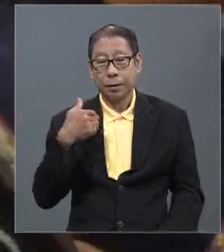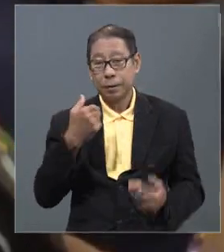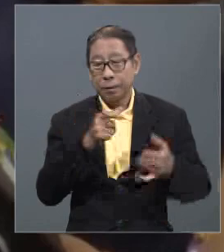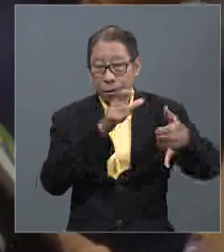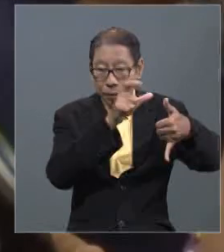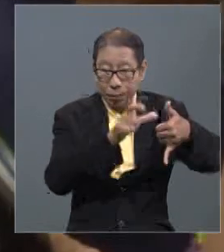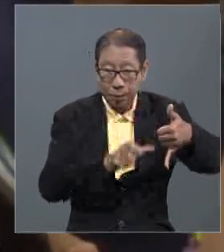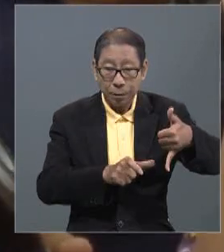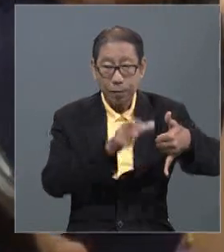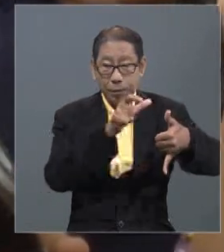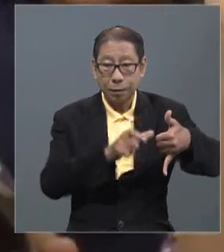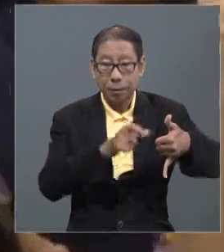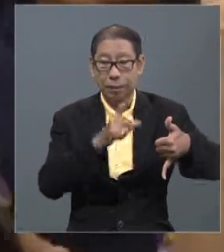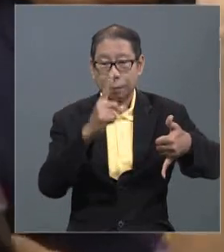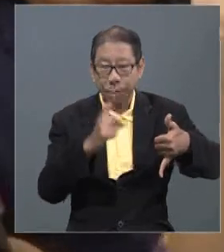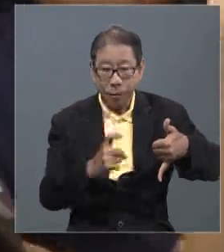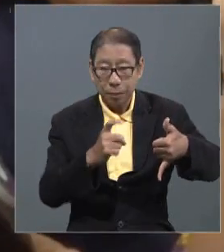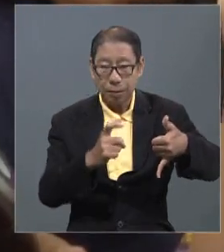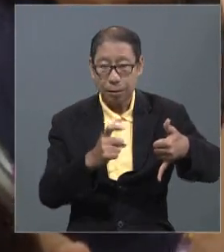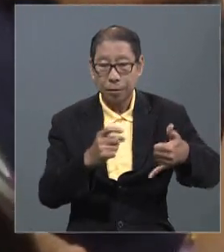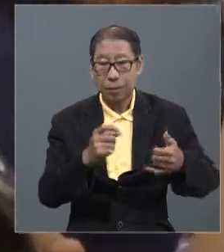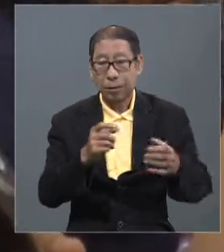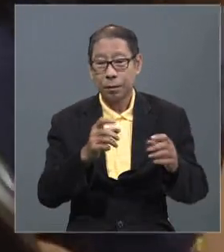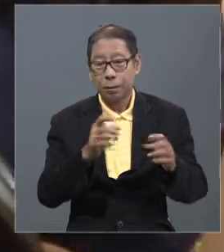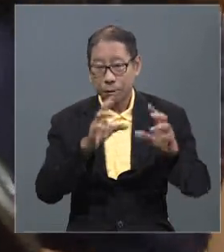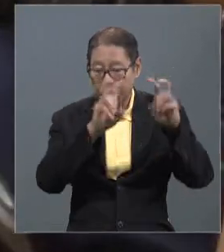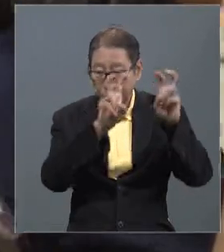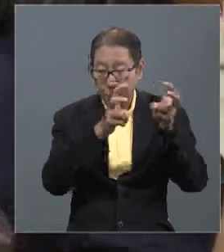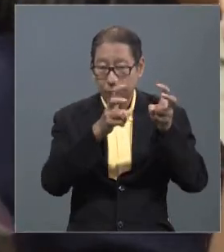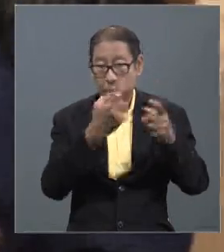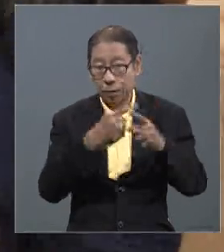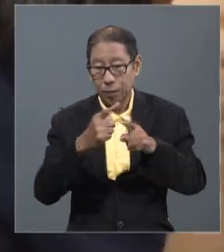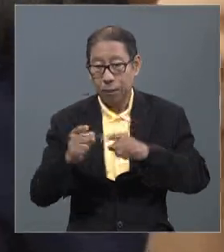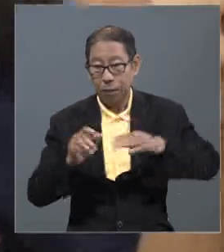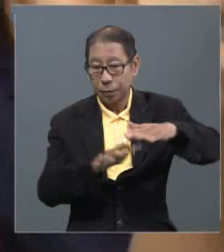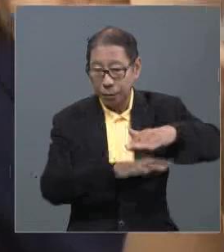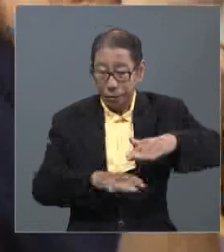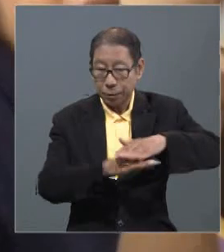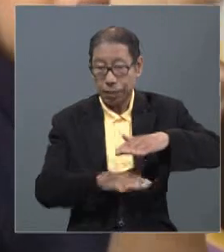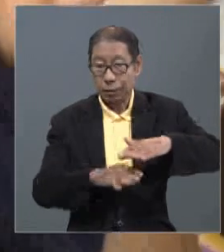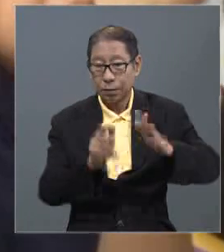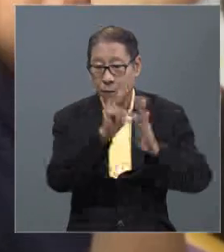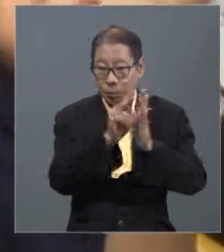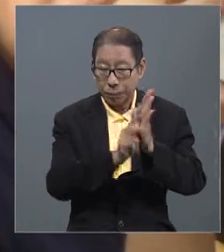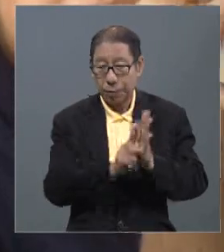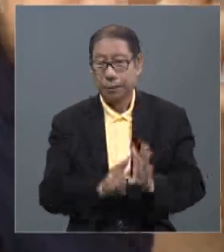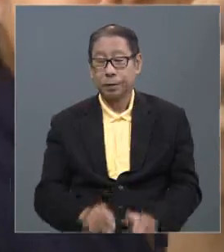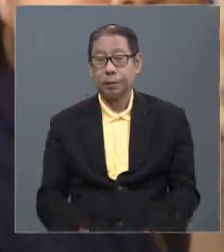รรมความร้ายแรงแห่งคดีนะครับประกอบกับข้อเท็จจริงแล้วก็เรื่องข้อกฎหมาย